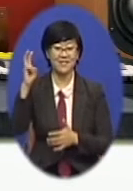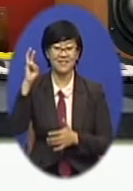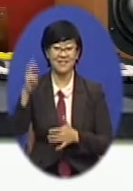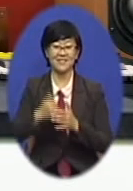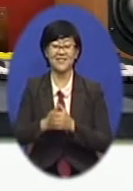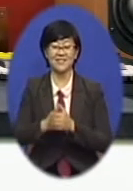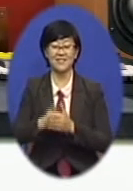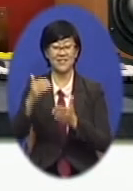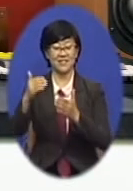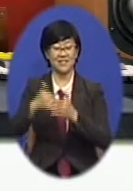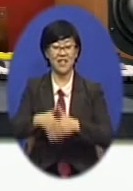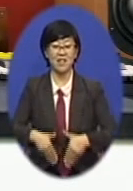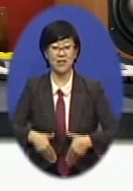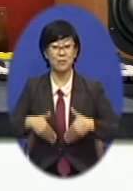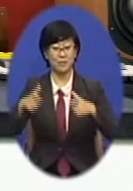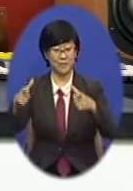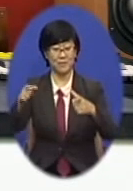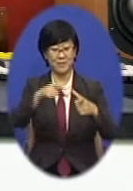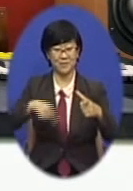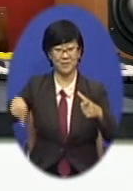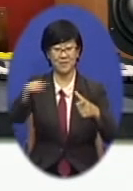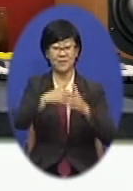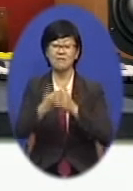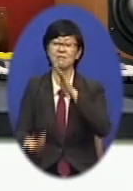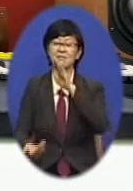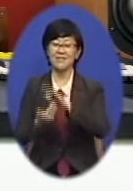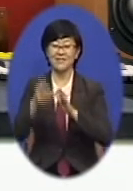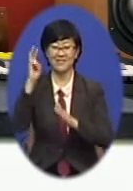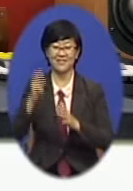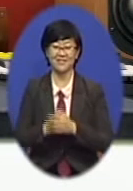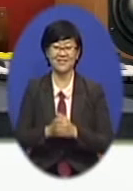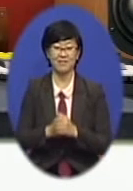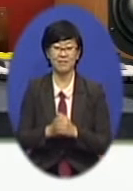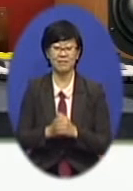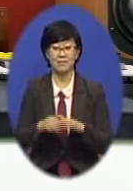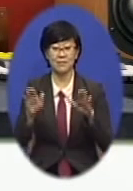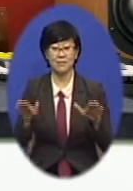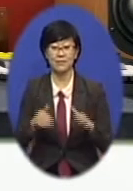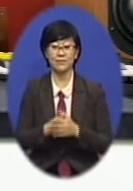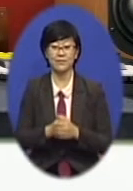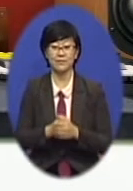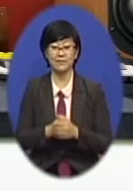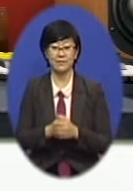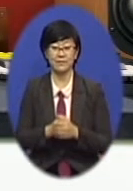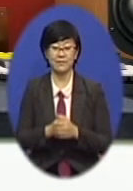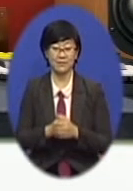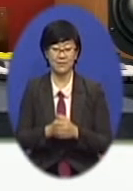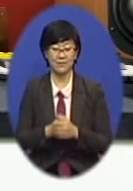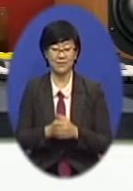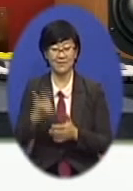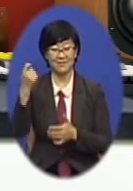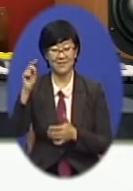아마 남부 지방에서 그 단풍이 네. 절정일 거예요 아마. 네. 아, 오늘요 이렇게 모처럼